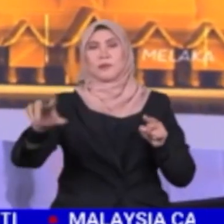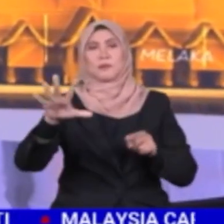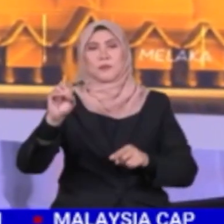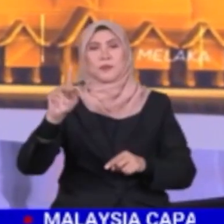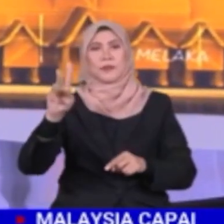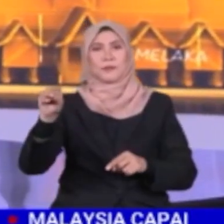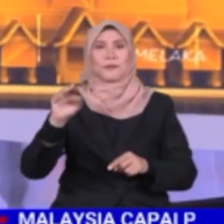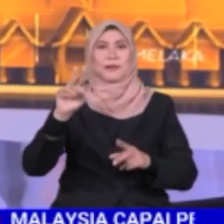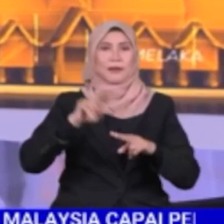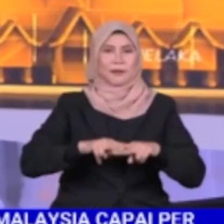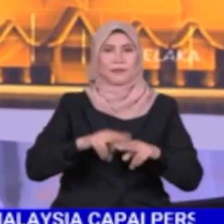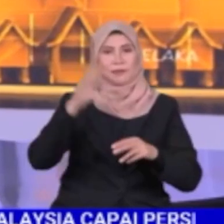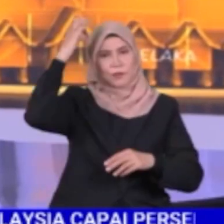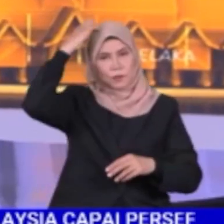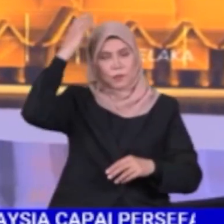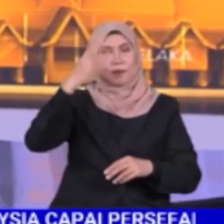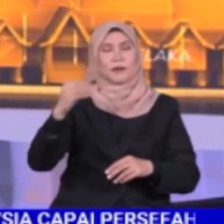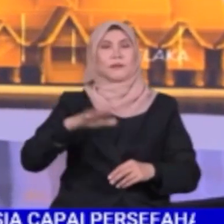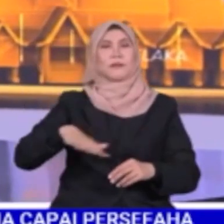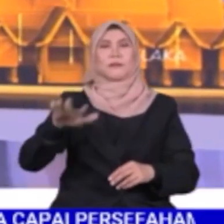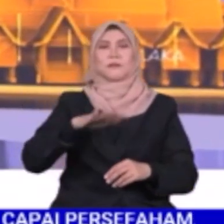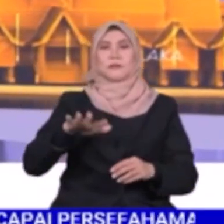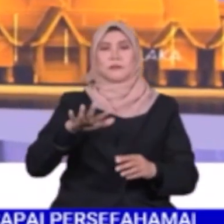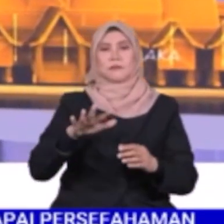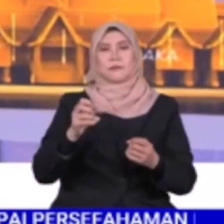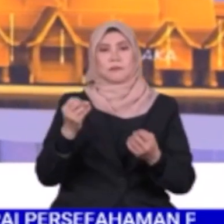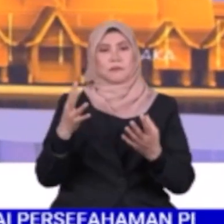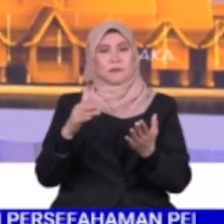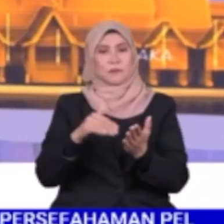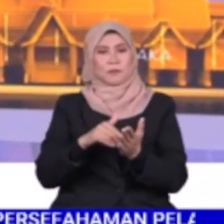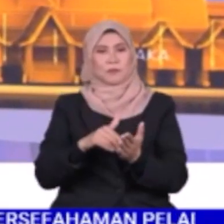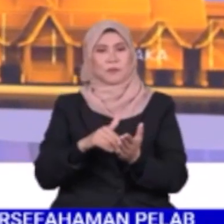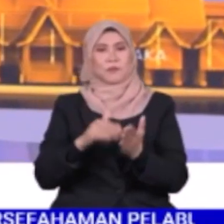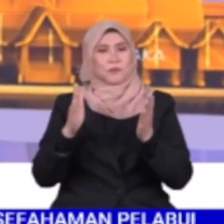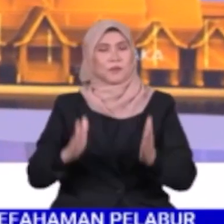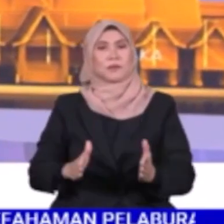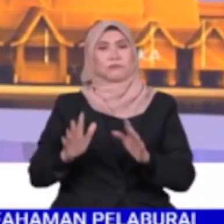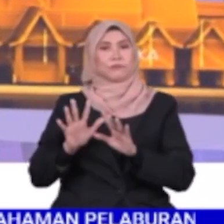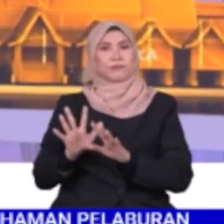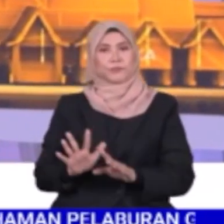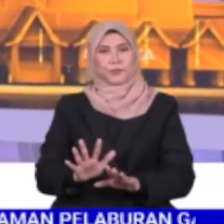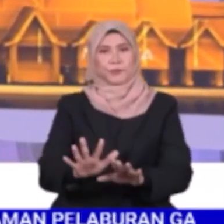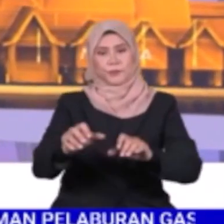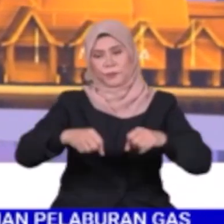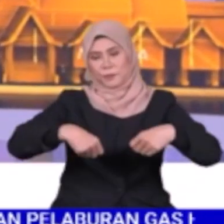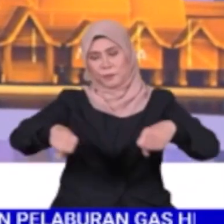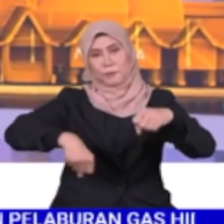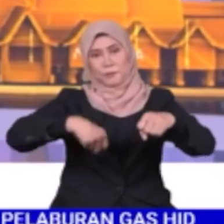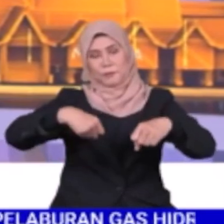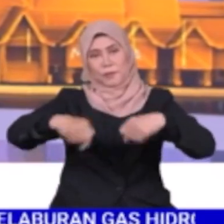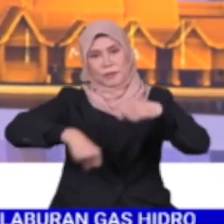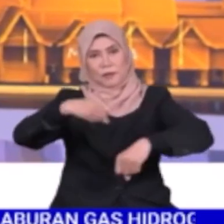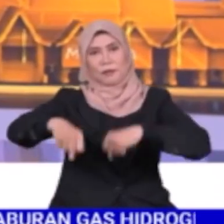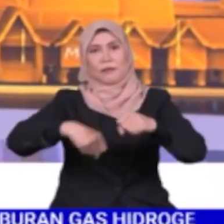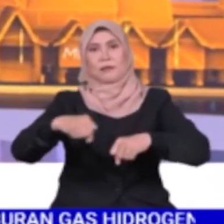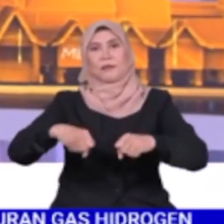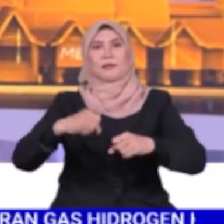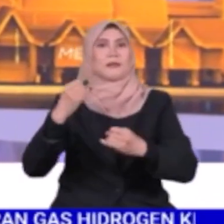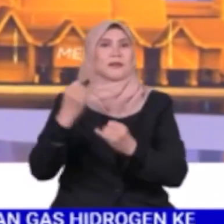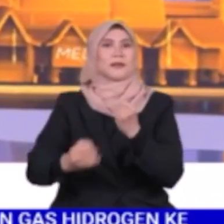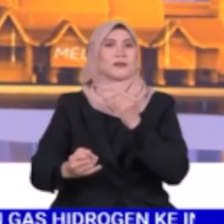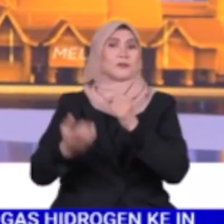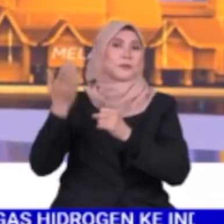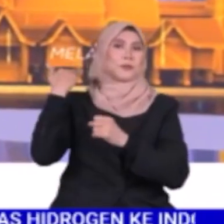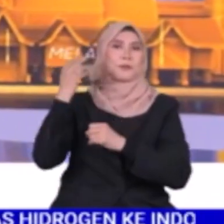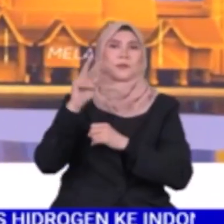Selangor hampir 1000 peserta mengambil bahagian dalam program kayuhan yang diadakan secara du tahunan dengan kali terakhir pada